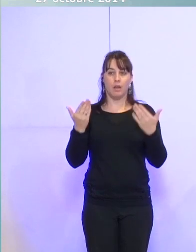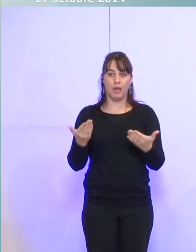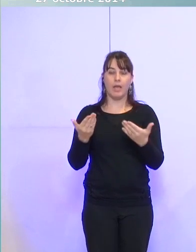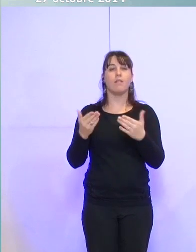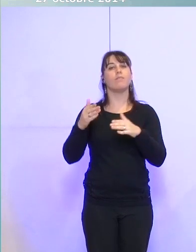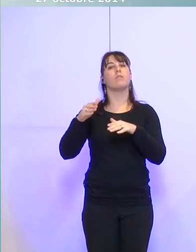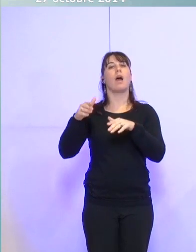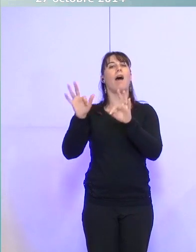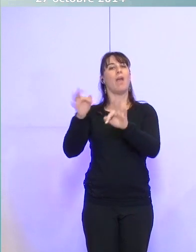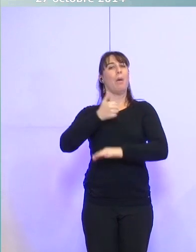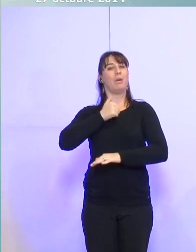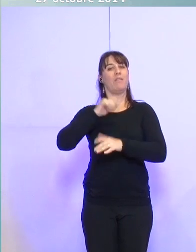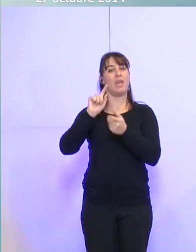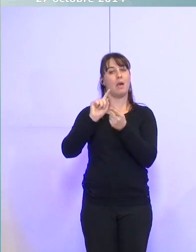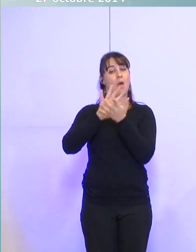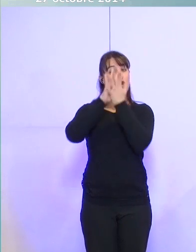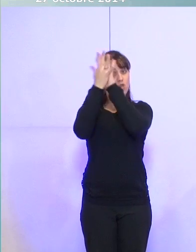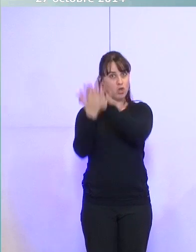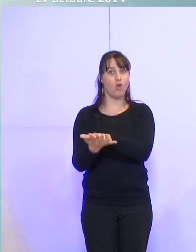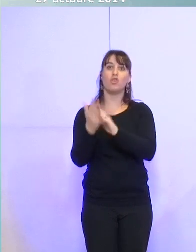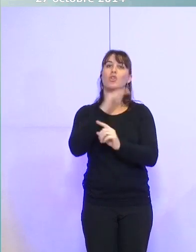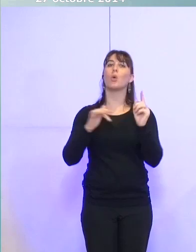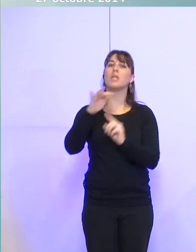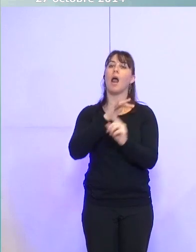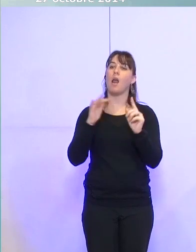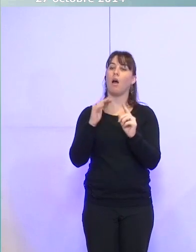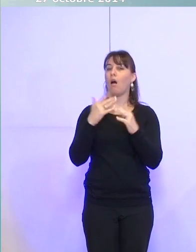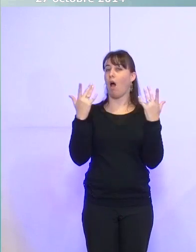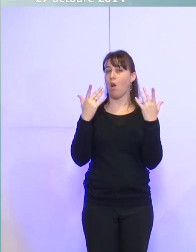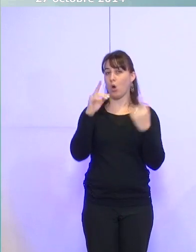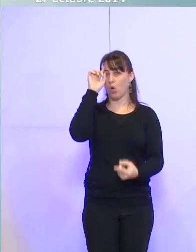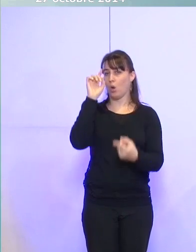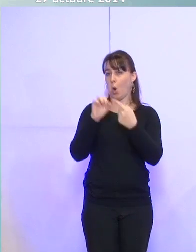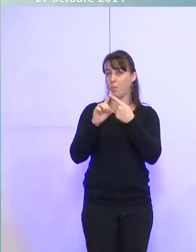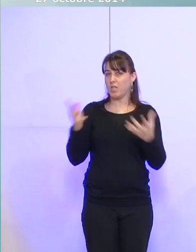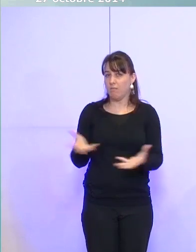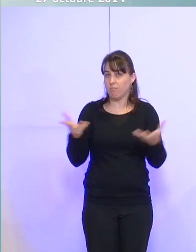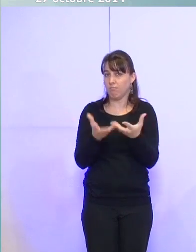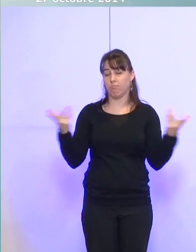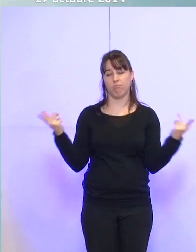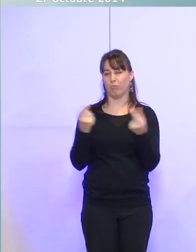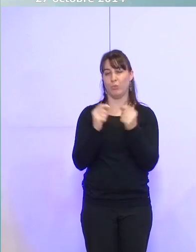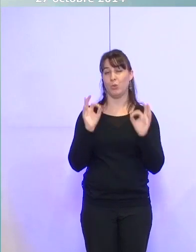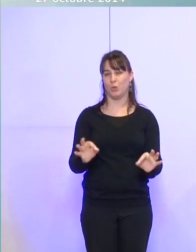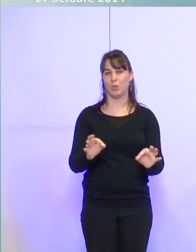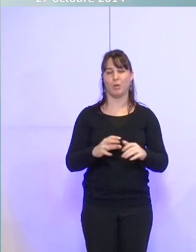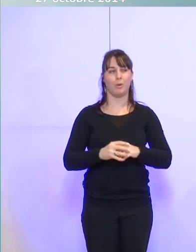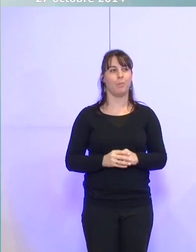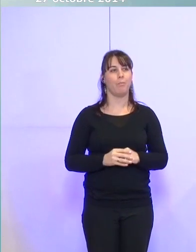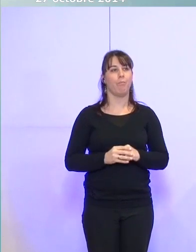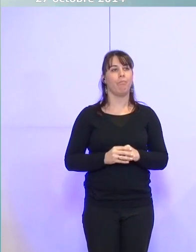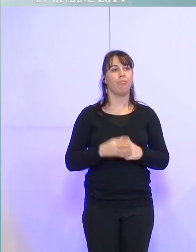logement privé qui passe logement social. C'est donc bien en ligne avec ce que nous essayons de porter.